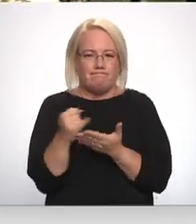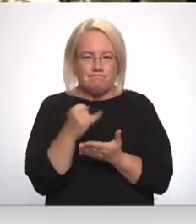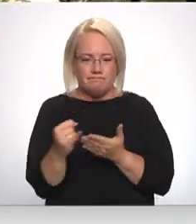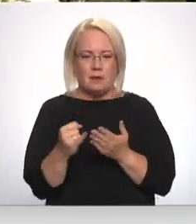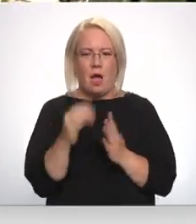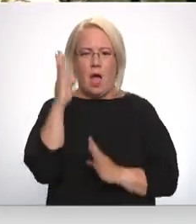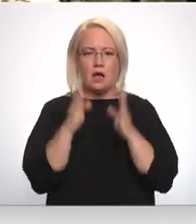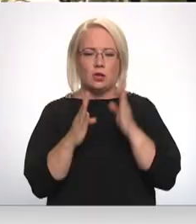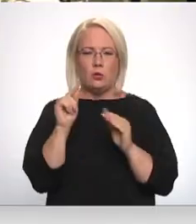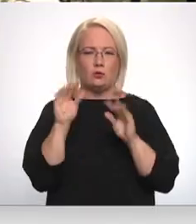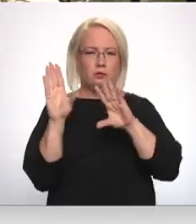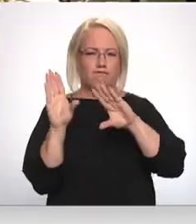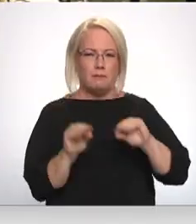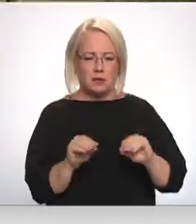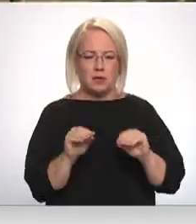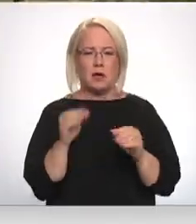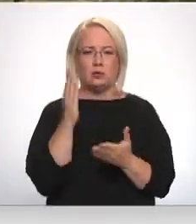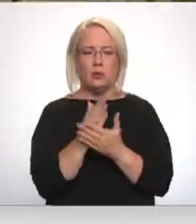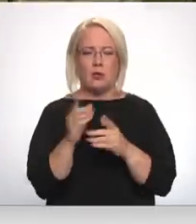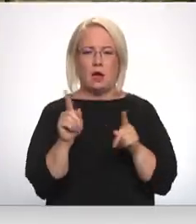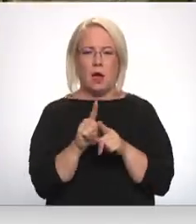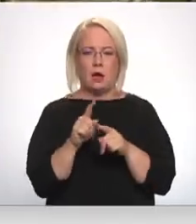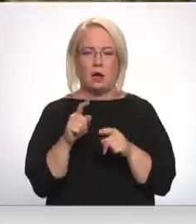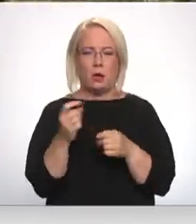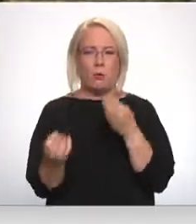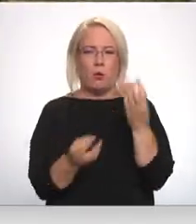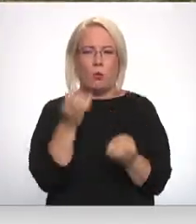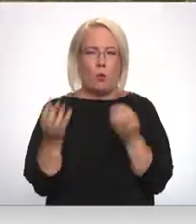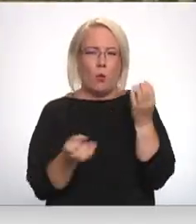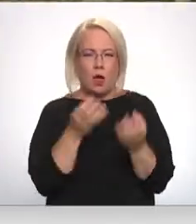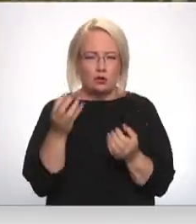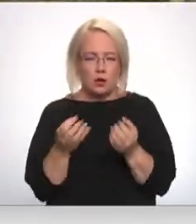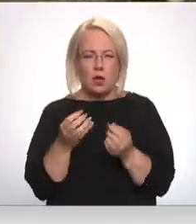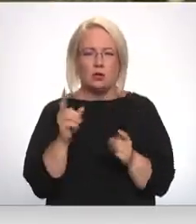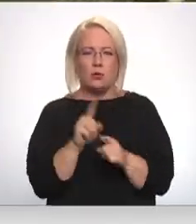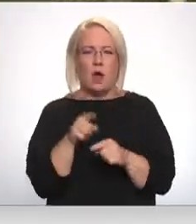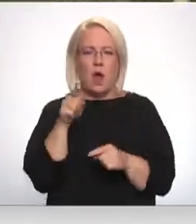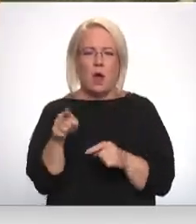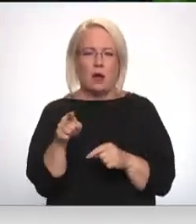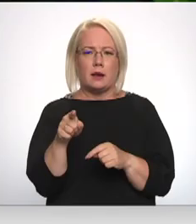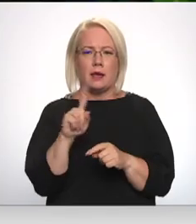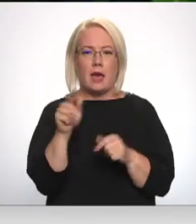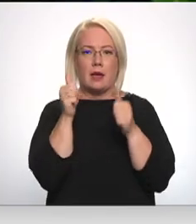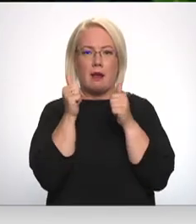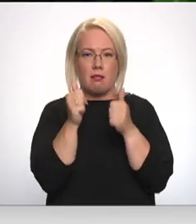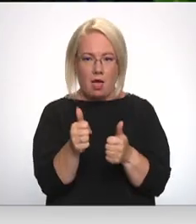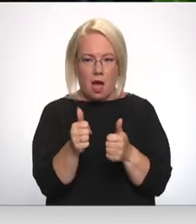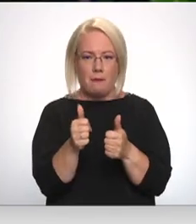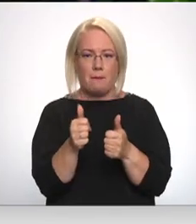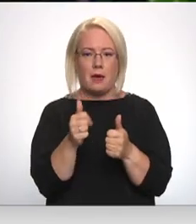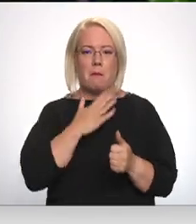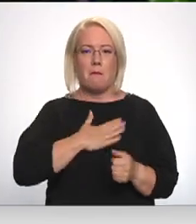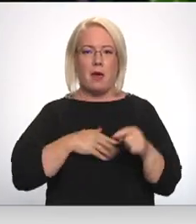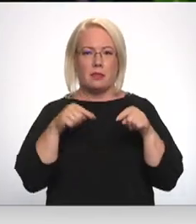aizaugums arī mazinojās, notiek arī burbuļošanās procesi, upē tas vēl krunoties. Tos, tā, ka jie ir labi, ka jie te pateik,